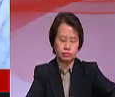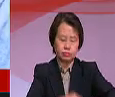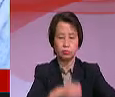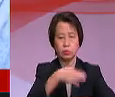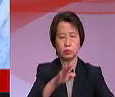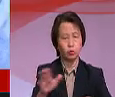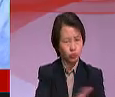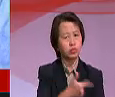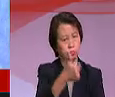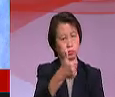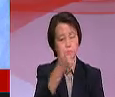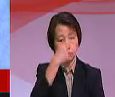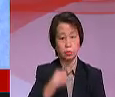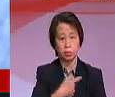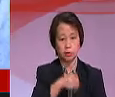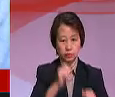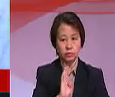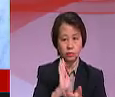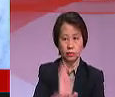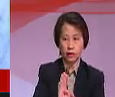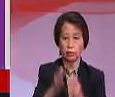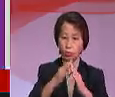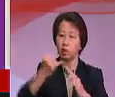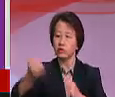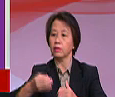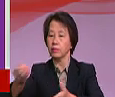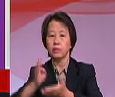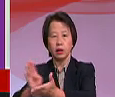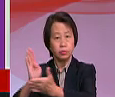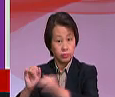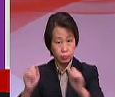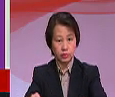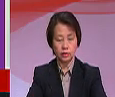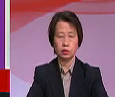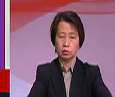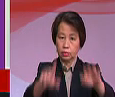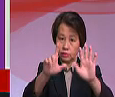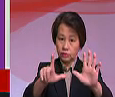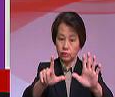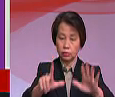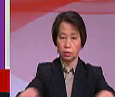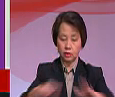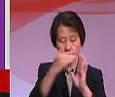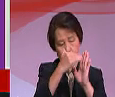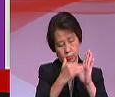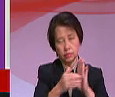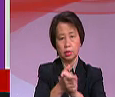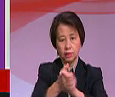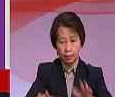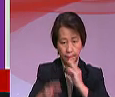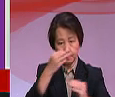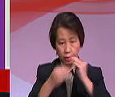lebih daripada cukup. Untuk kami boleh bantu jiran-jiran. 7 inisiatif disenarai di bawah jaminan keselamatan